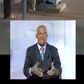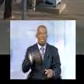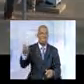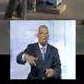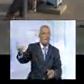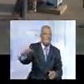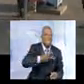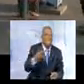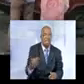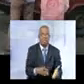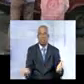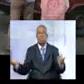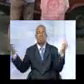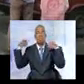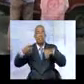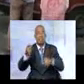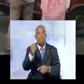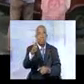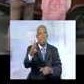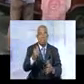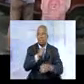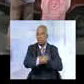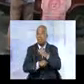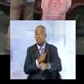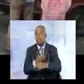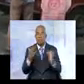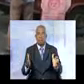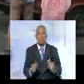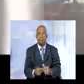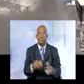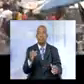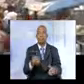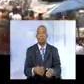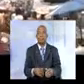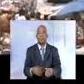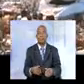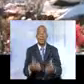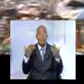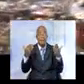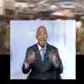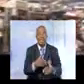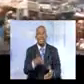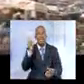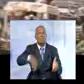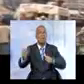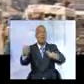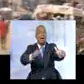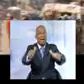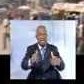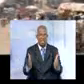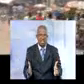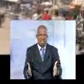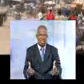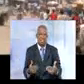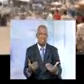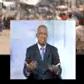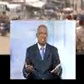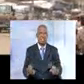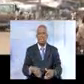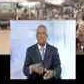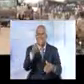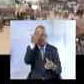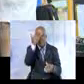la sécurité urbaine, PASU, arrive à son terme en décembre 2013. Agir sur les facteurs directs d'insécurité